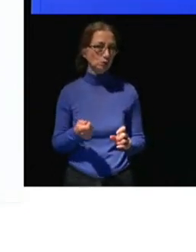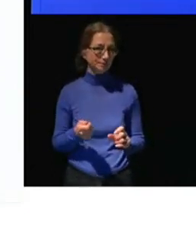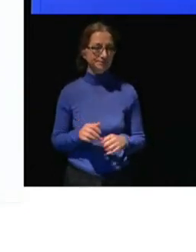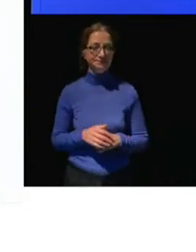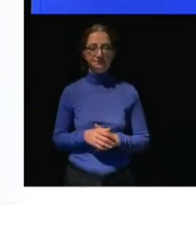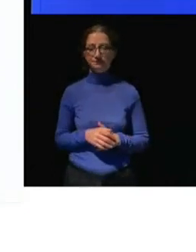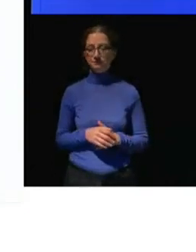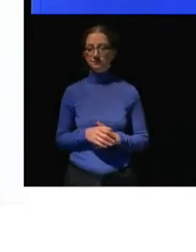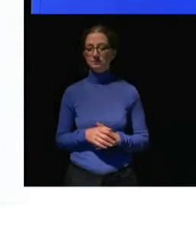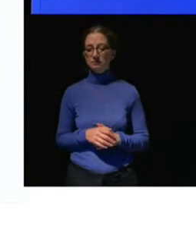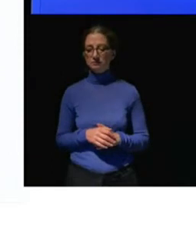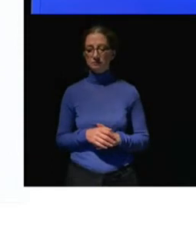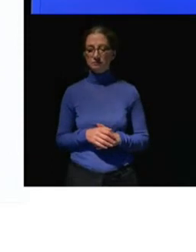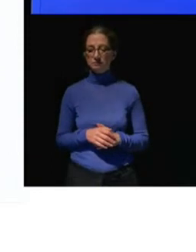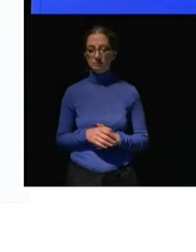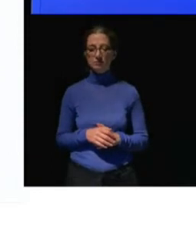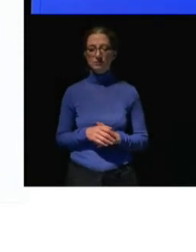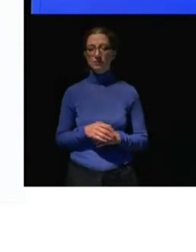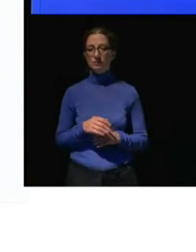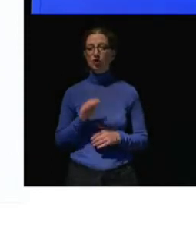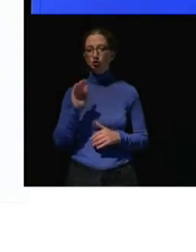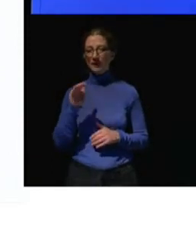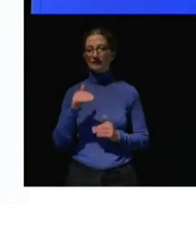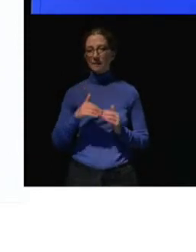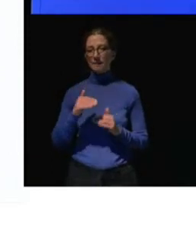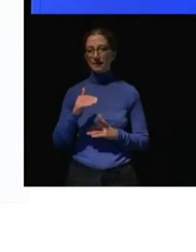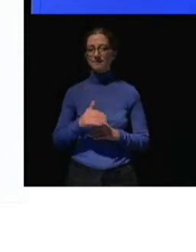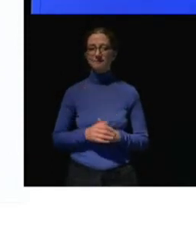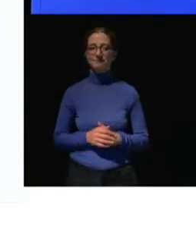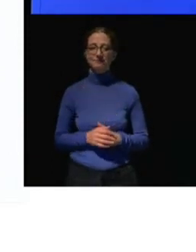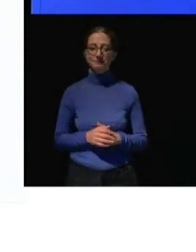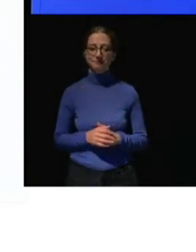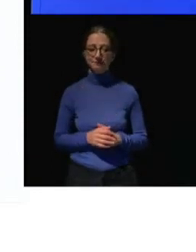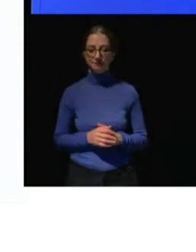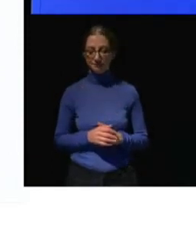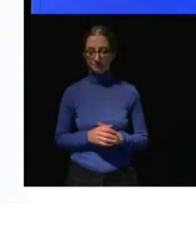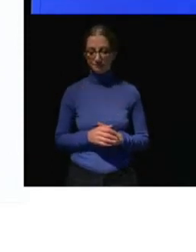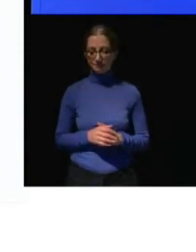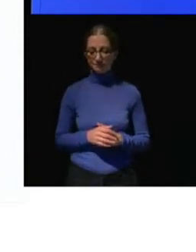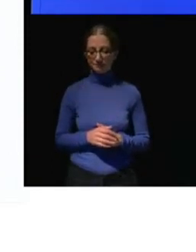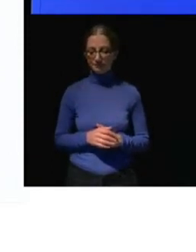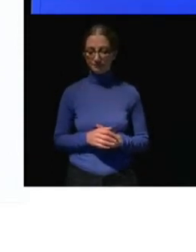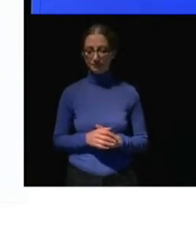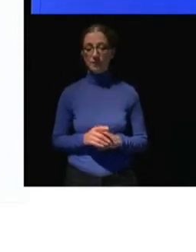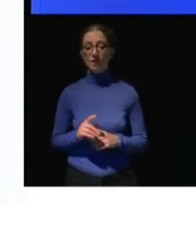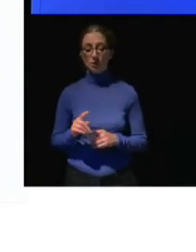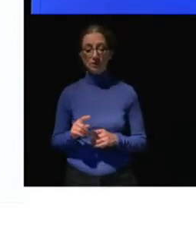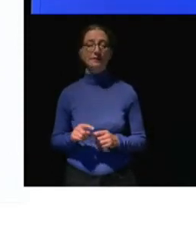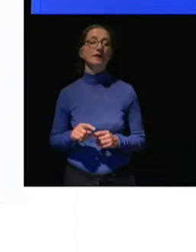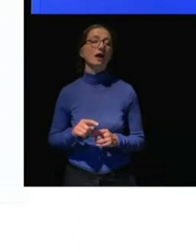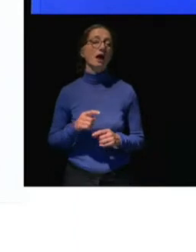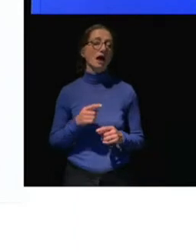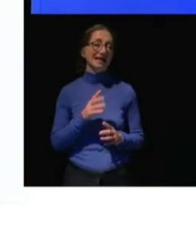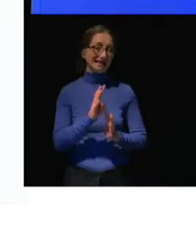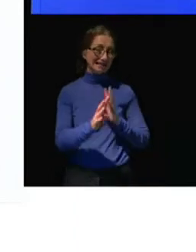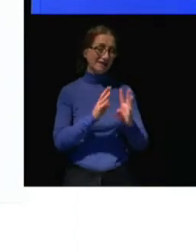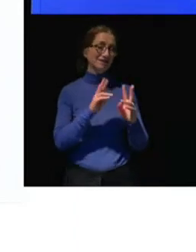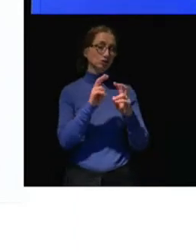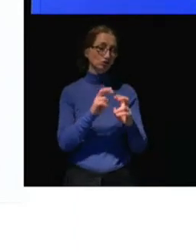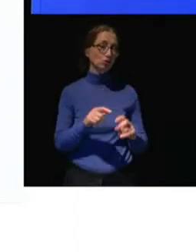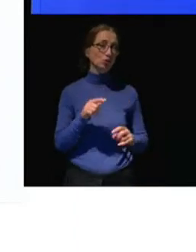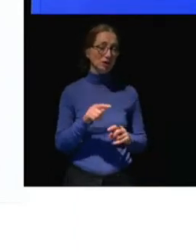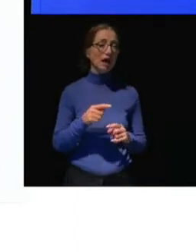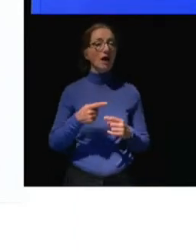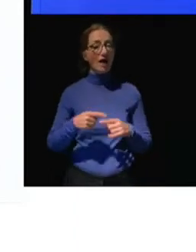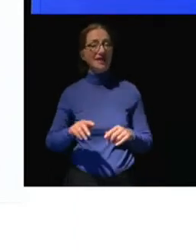Arbeitslosenversicherungssystems funktionieren. Silja wird dazu gleich noch mehr sagen. Und ein weiteres Ergebnis der Interviewstudie war